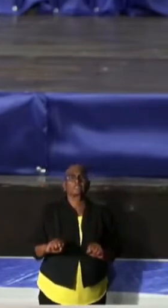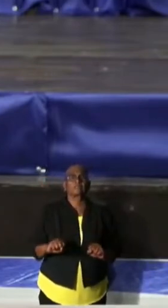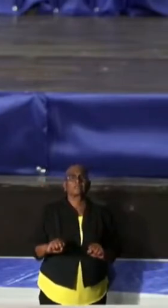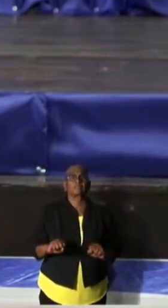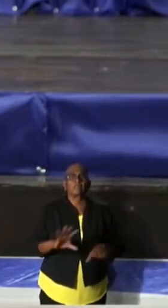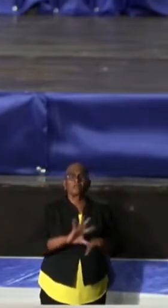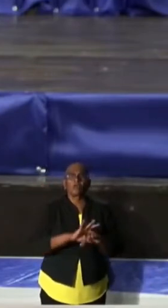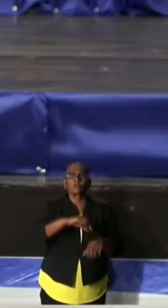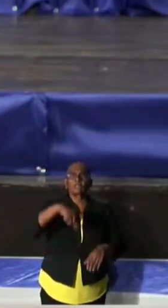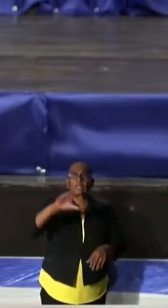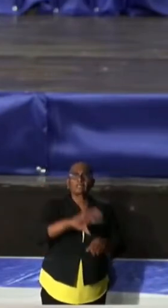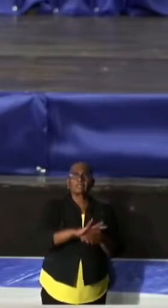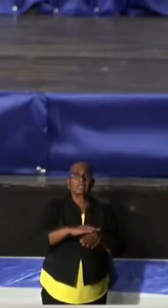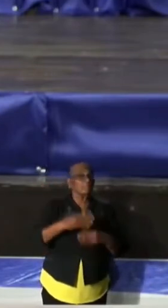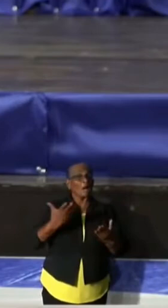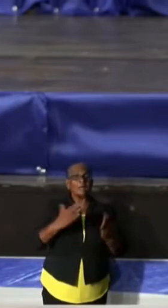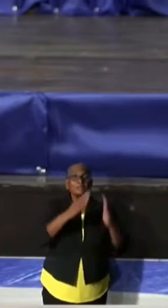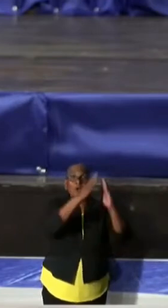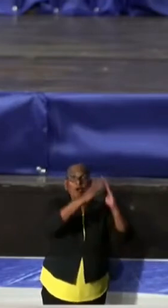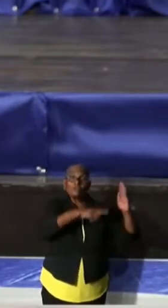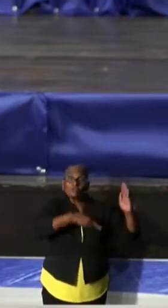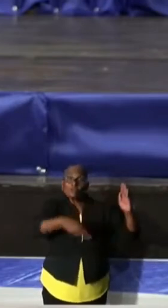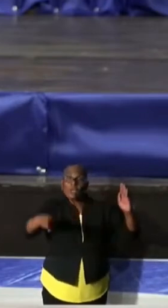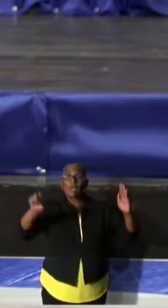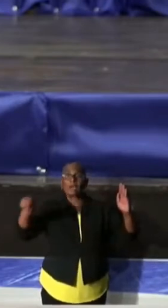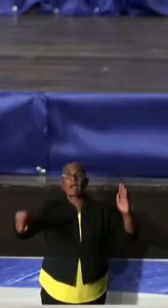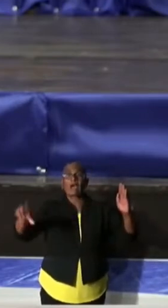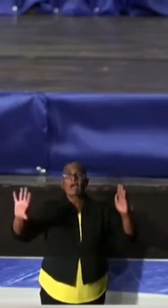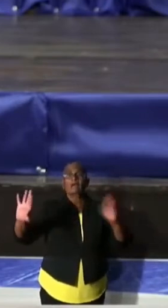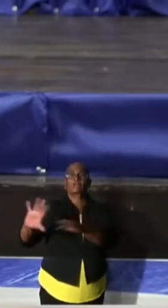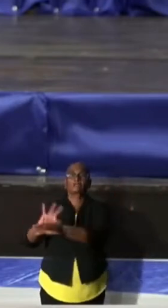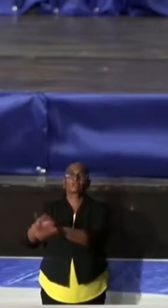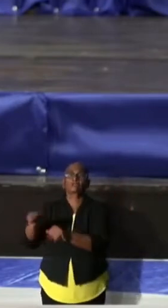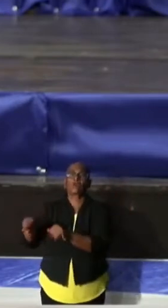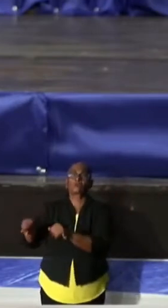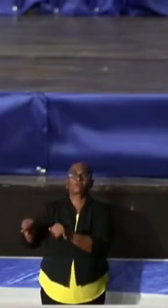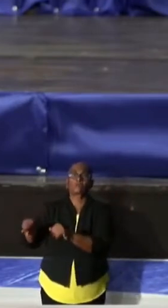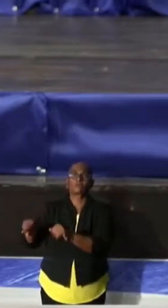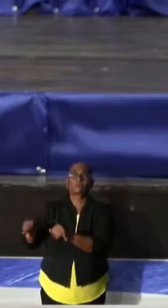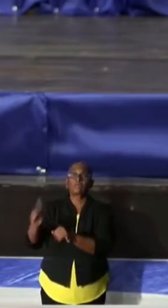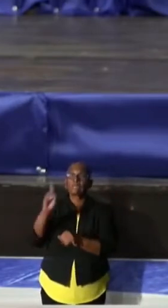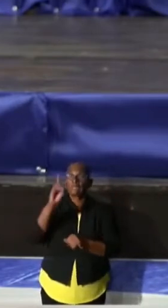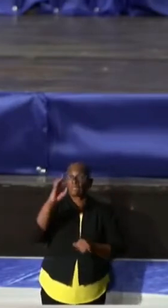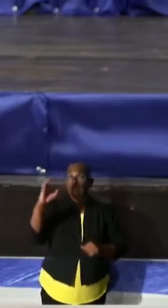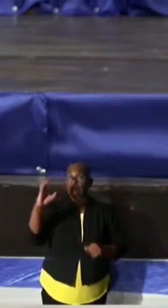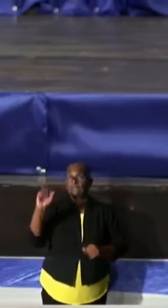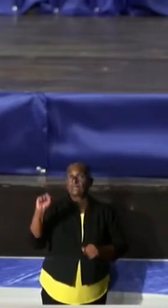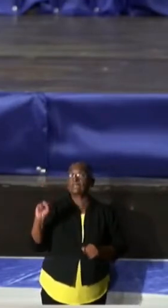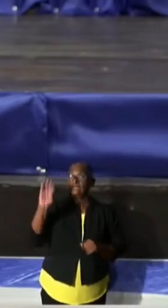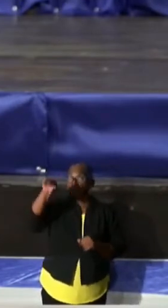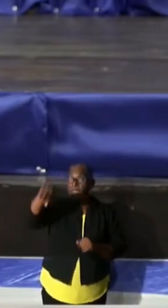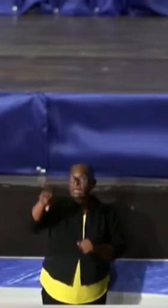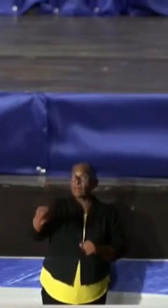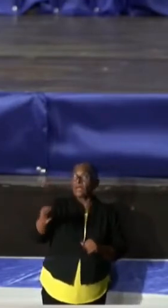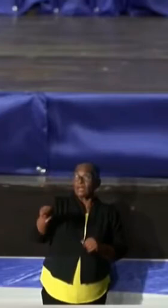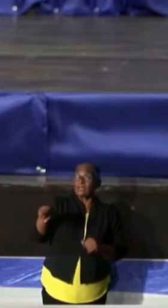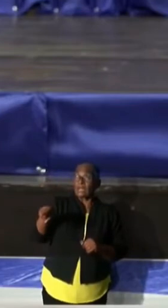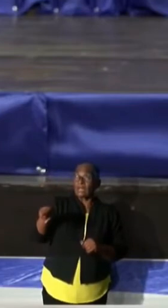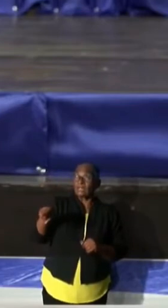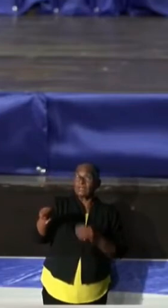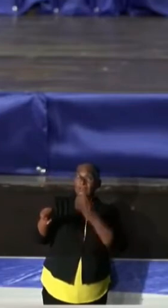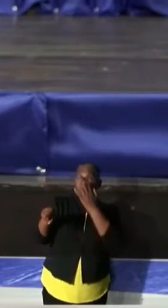uit huis met alle risico's. Dezelfde familie waar de DC van Saramaka naar refereert,